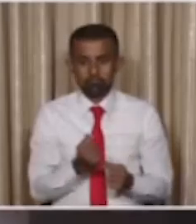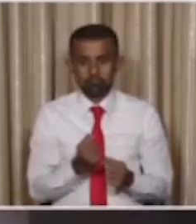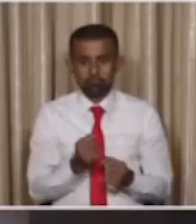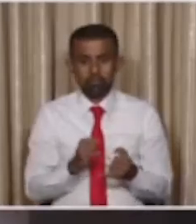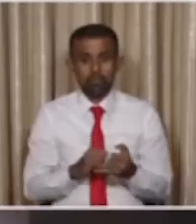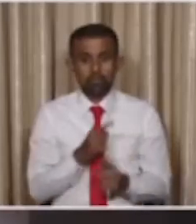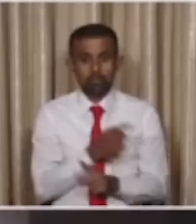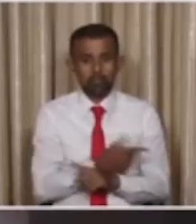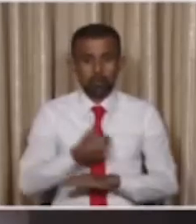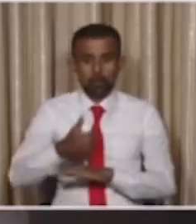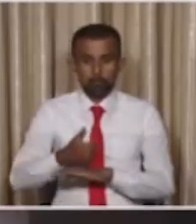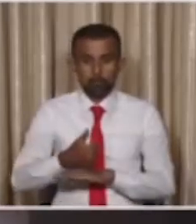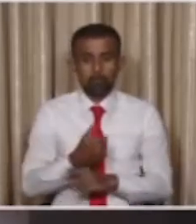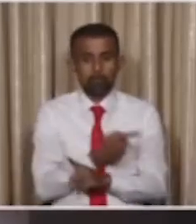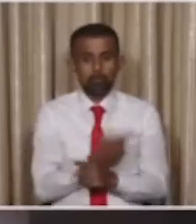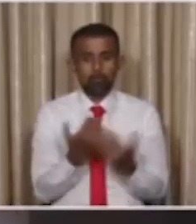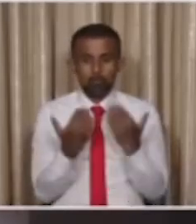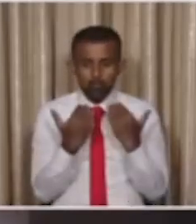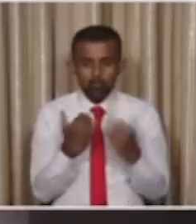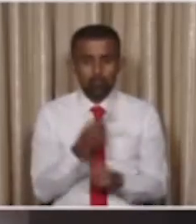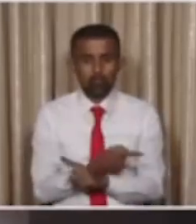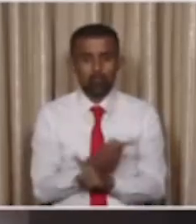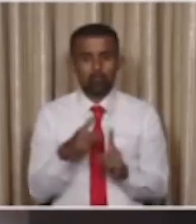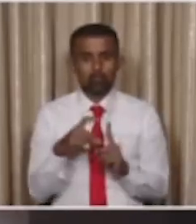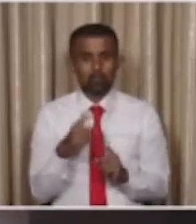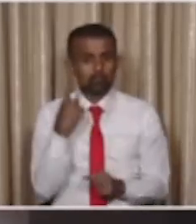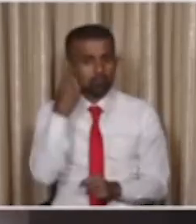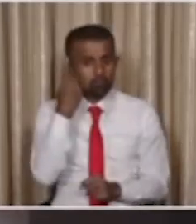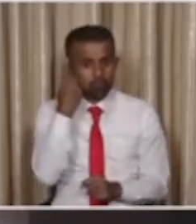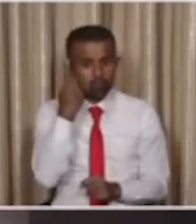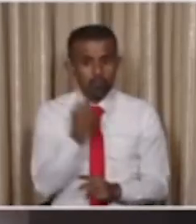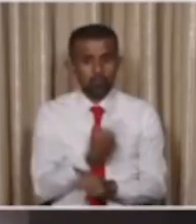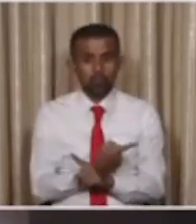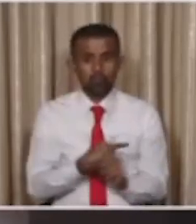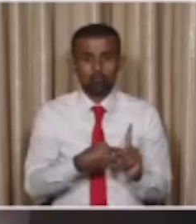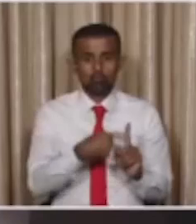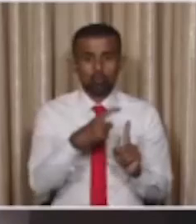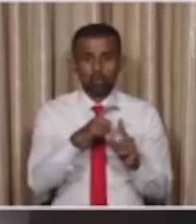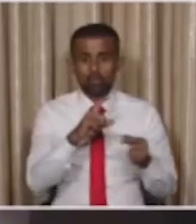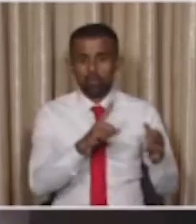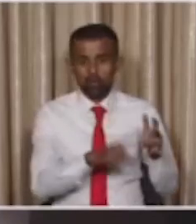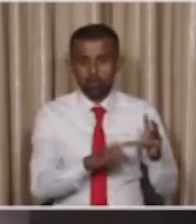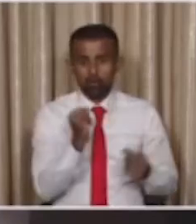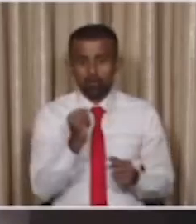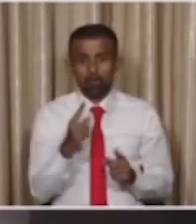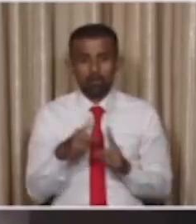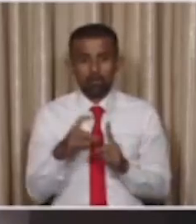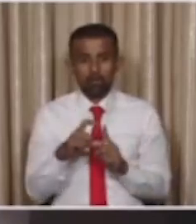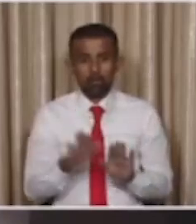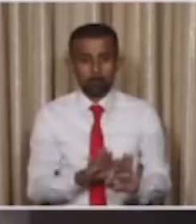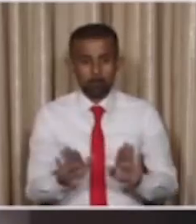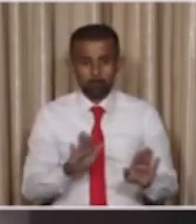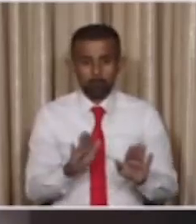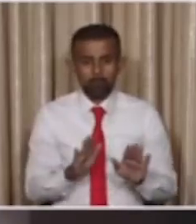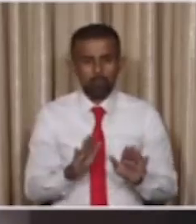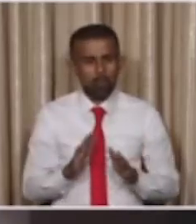ගුරු විදුහල්පති, ගුරු උපදේශක, ගුරු අධ්‍යාපනඥ, ගුරු සංවර්ධන නිලධාරී, අධ්‍යාපන පරිපාලන මේ